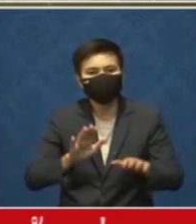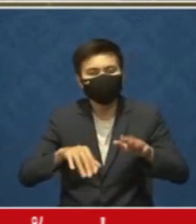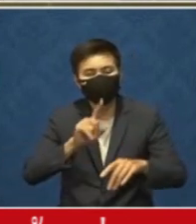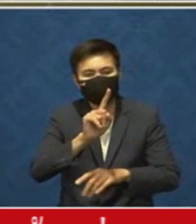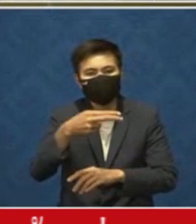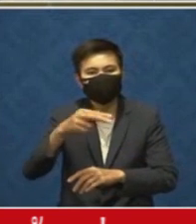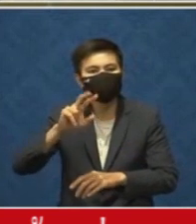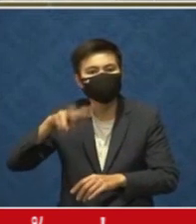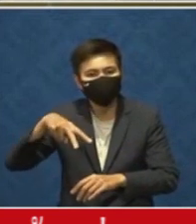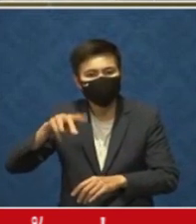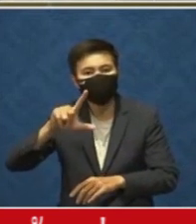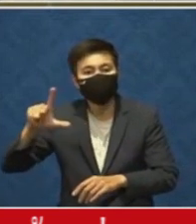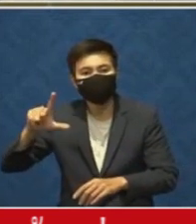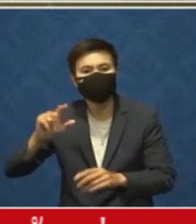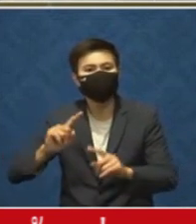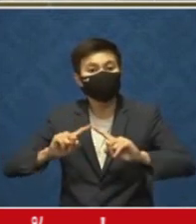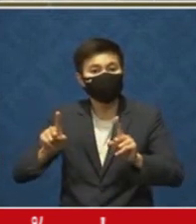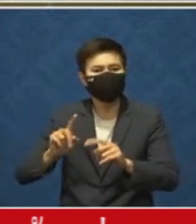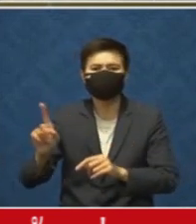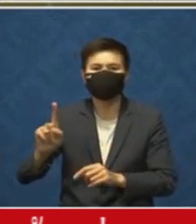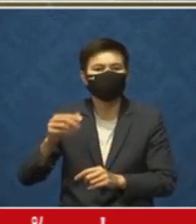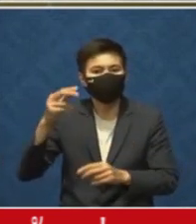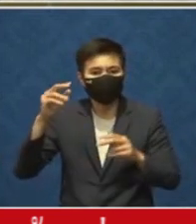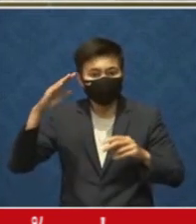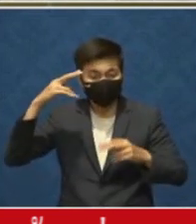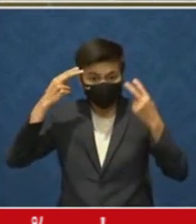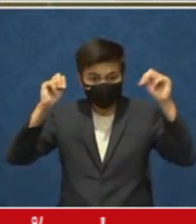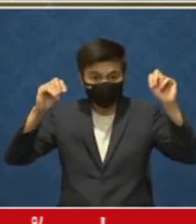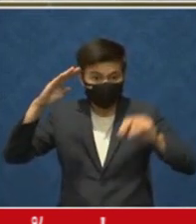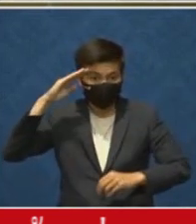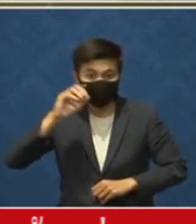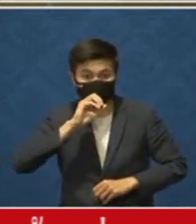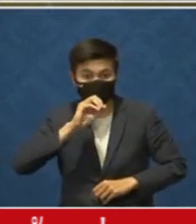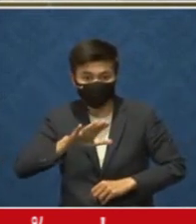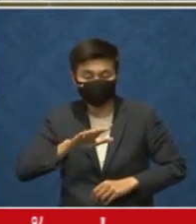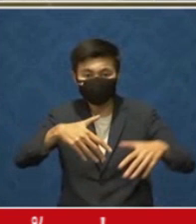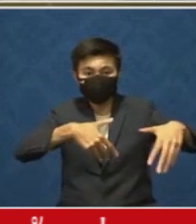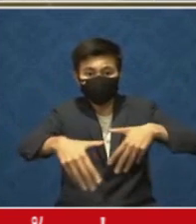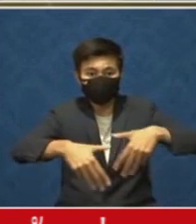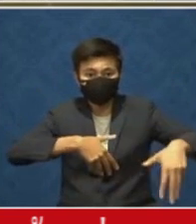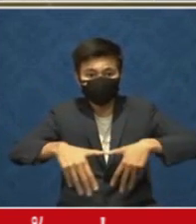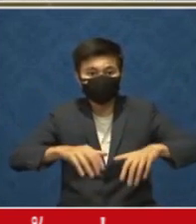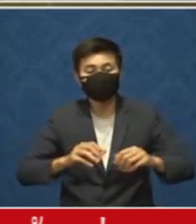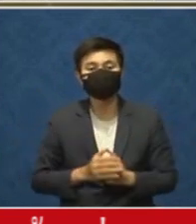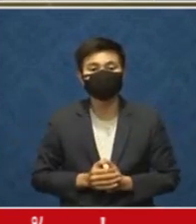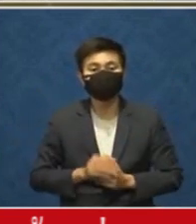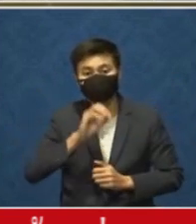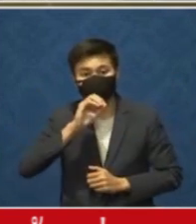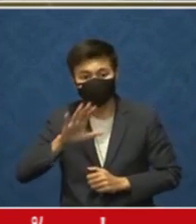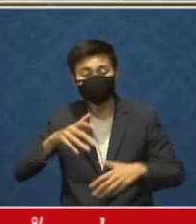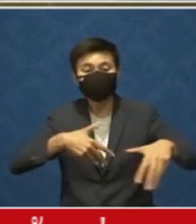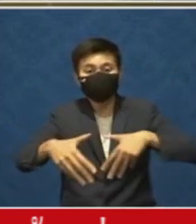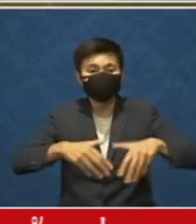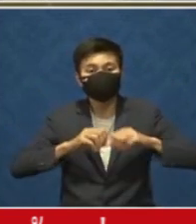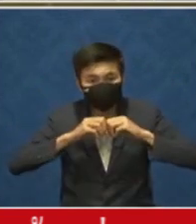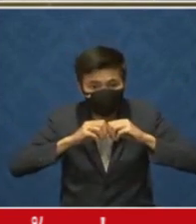ากที่พลเอกประยุทธ์เนี่ยได้บอกกับพี่น้องประชาชนได้บอกกับประชา